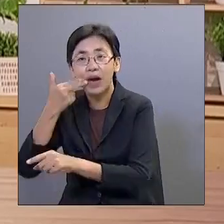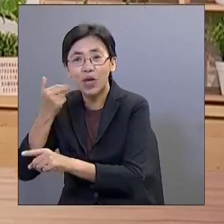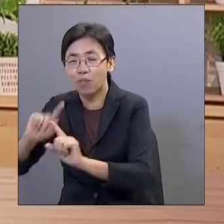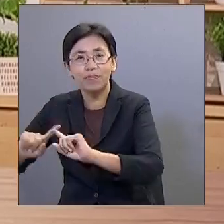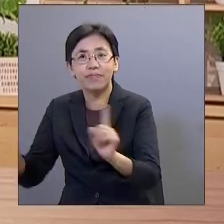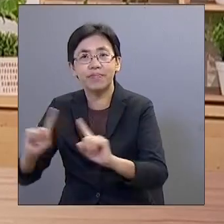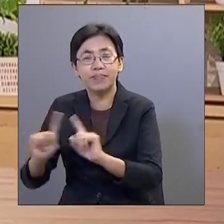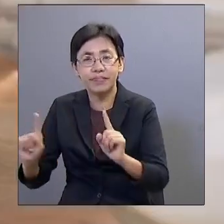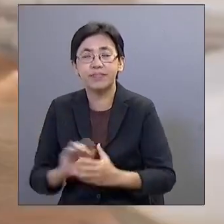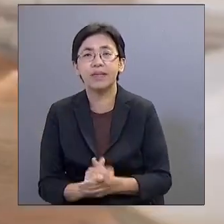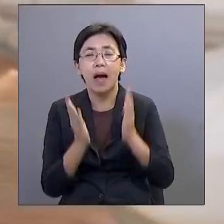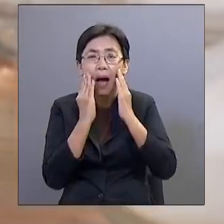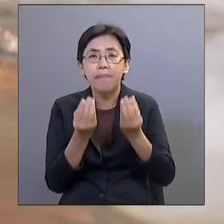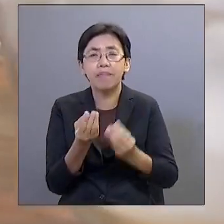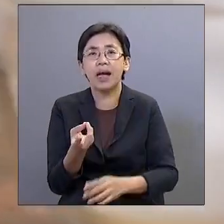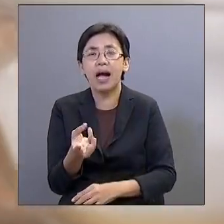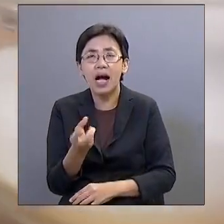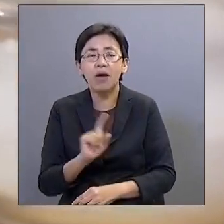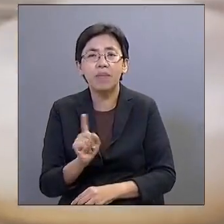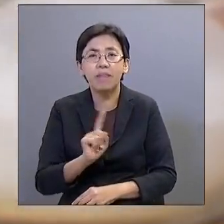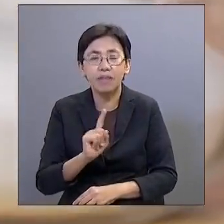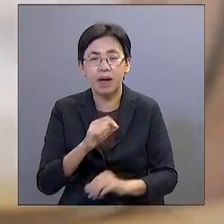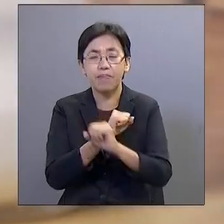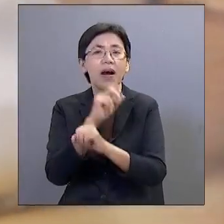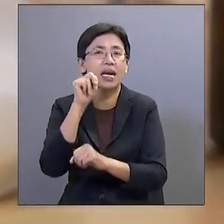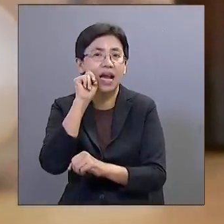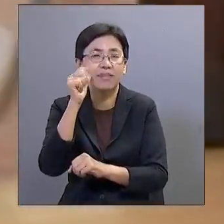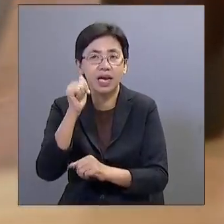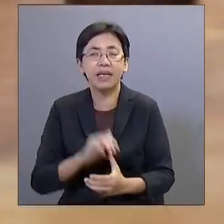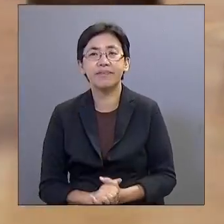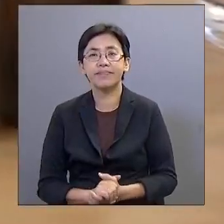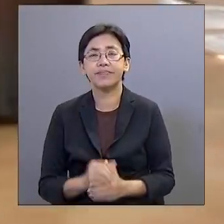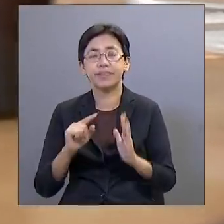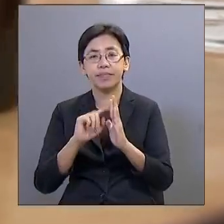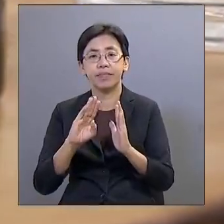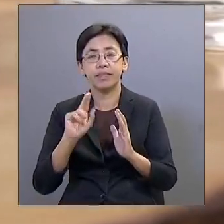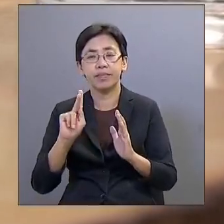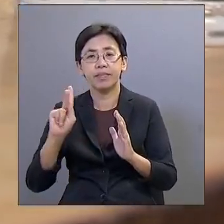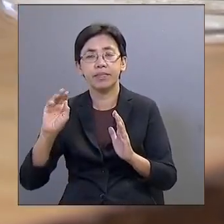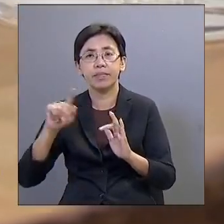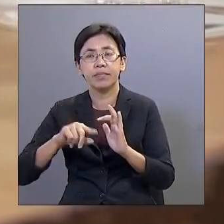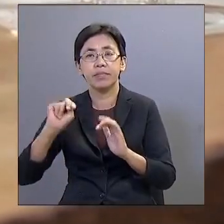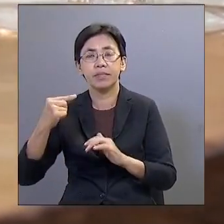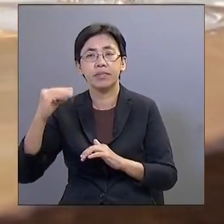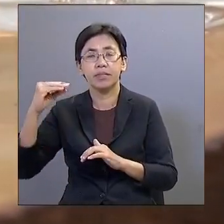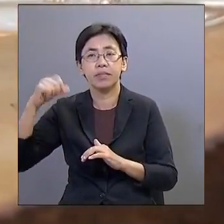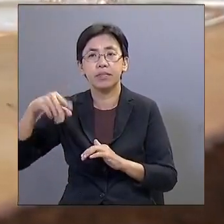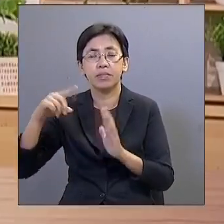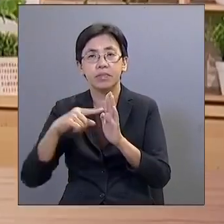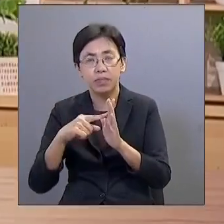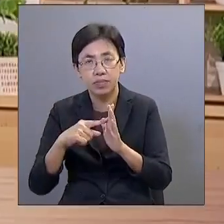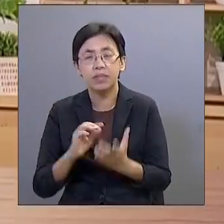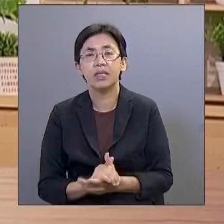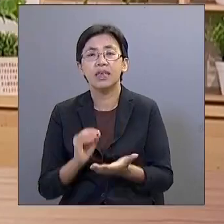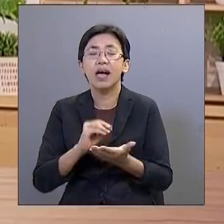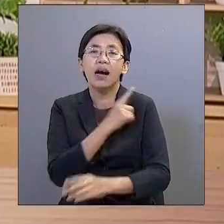คะตัวนี้มันจะมีความกันน้ำนะคะต่อไปก็จะเป็นเบกกิ้งโซดานะคะน้ำหอมแล้วก็แอลกอฮอล์ค่ะส่วนภ